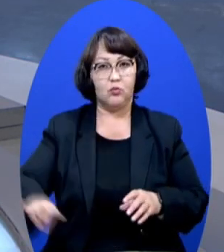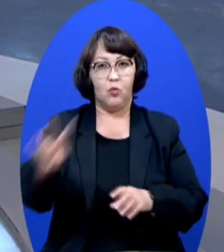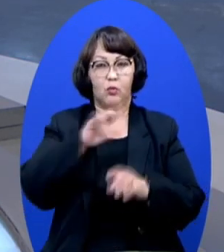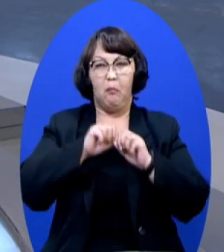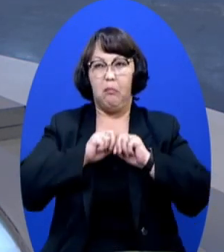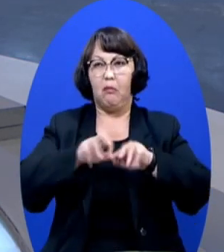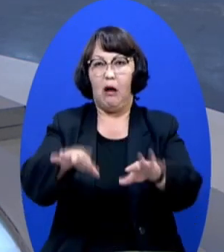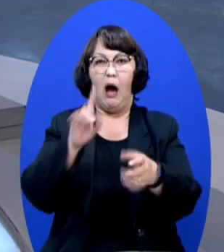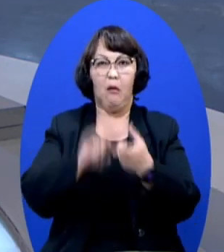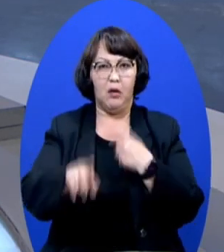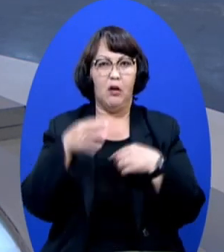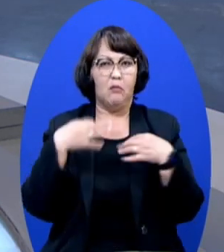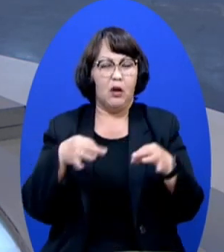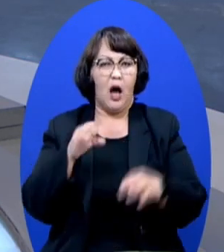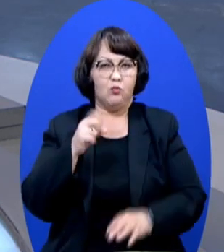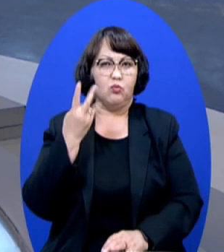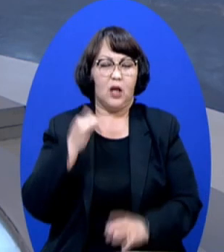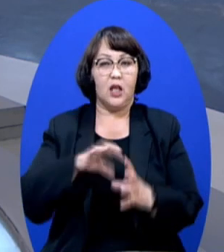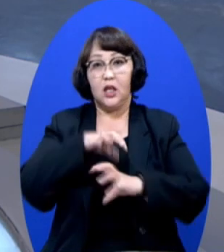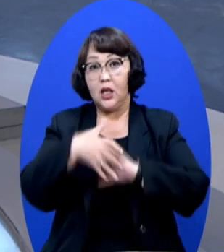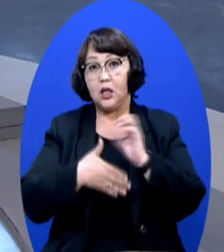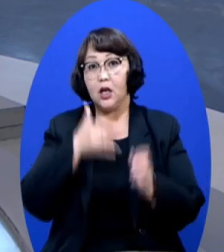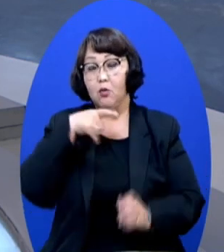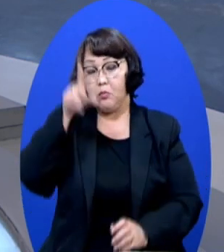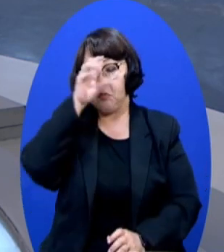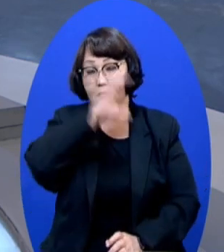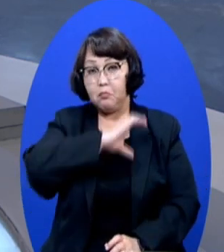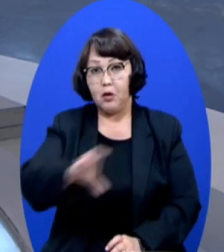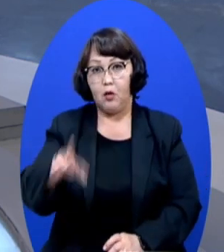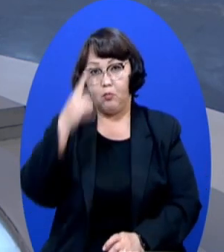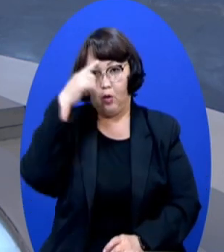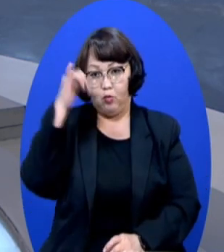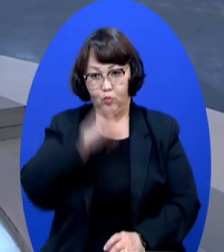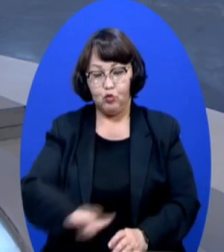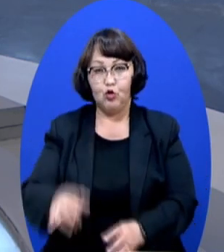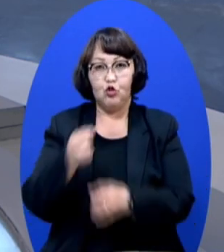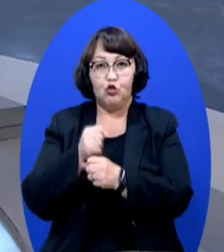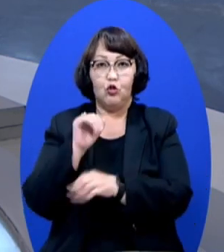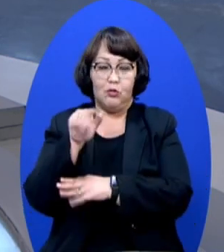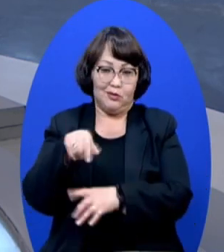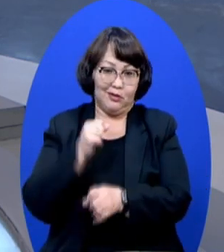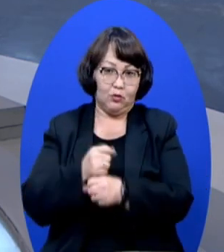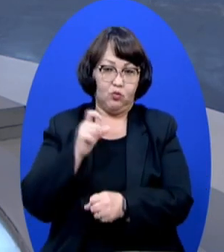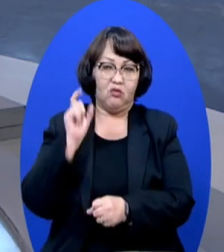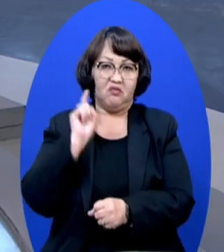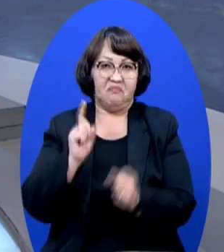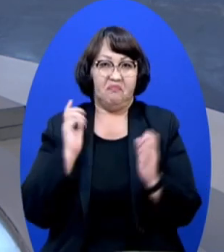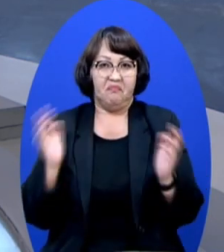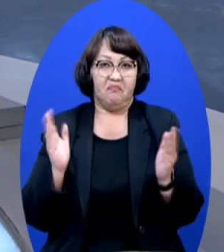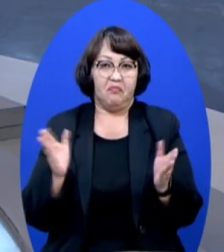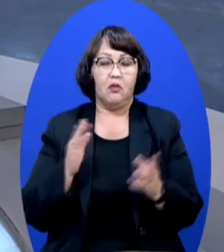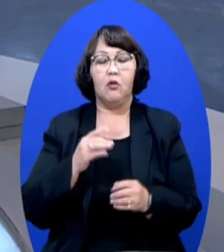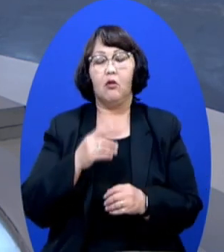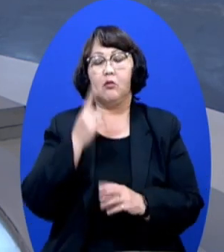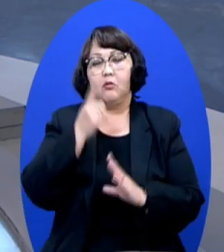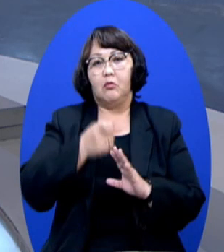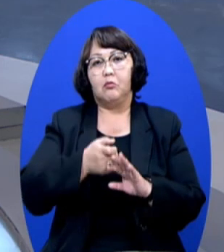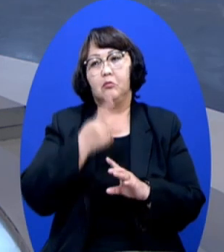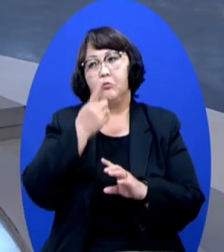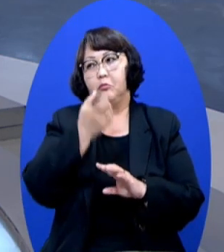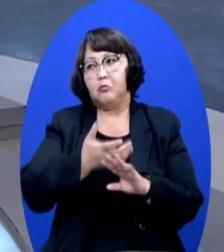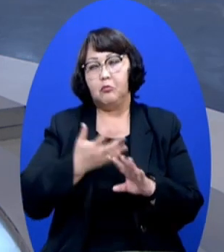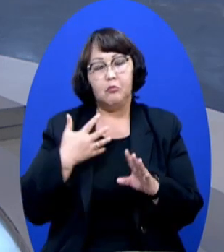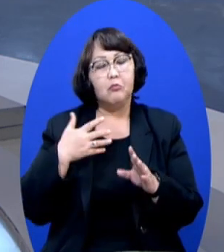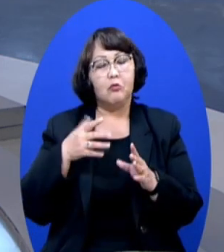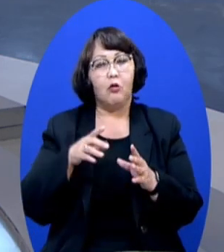үгийг өнөөдөр Дэлхийн эрүүл мэндийн байгууллагын Монгол дахь суурин төлөөлөгч Сергей Диордиса хэлсэн юм а. Өнгөрсөн оны сүүлээр монголчуудад коронавирусын